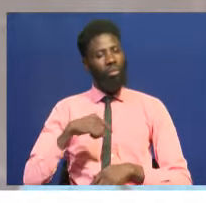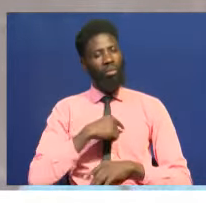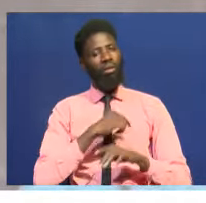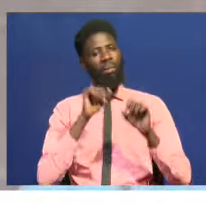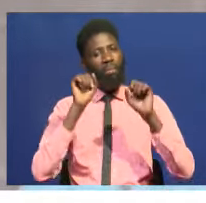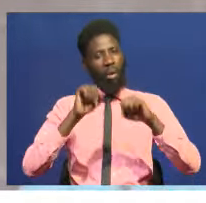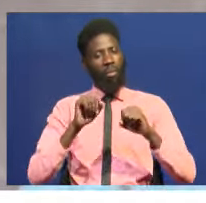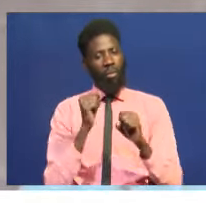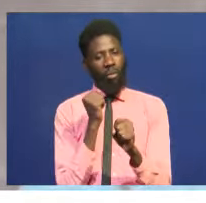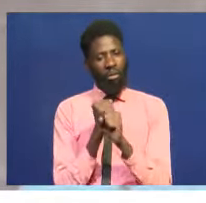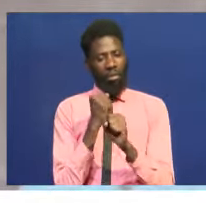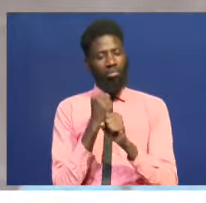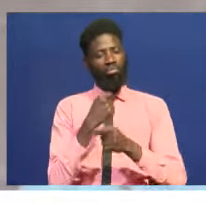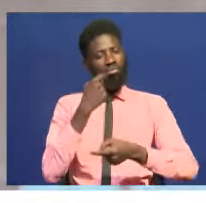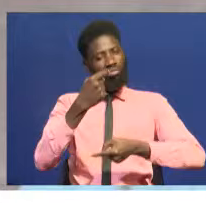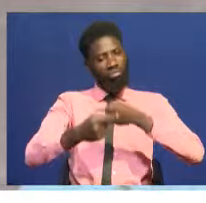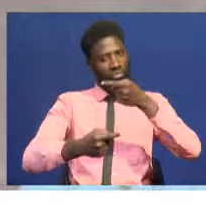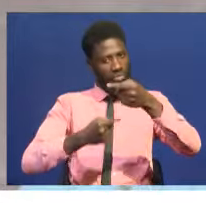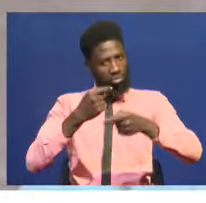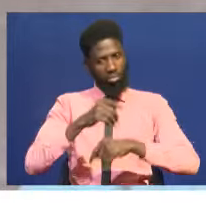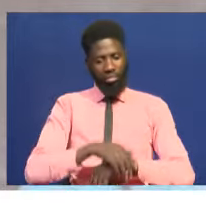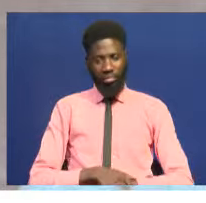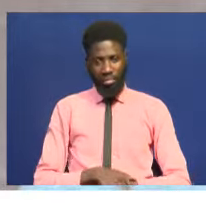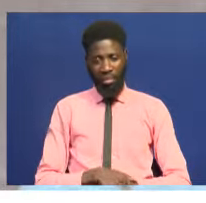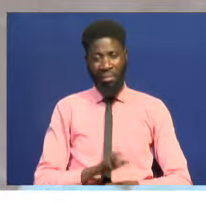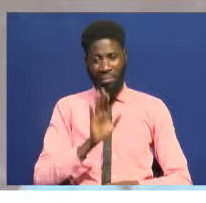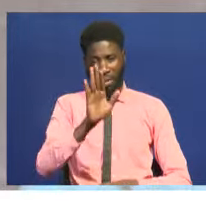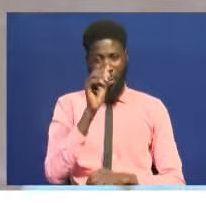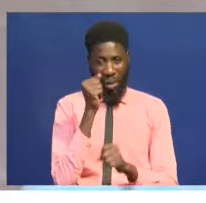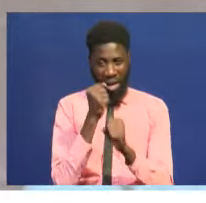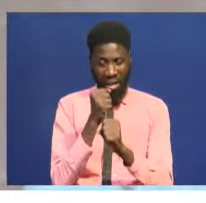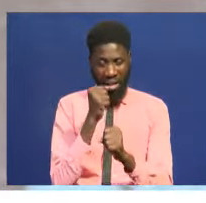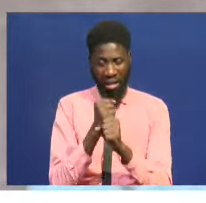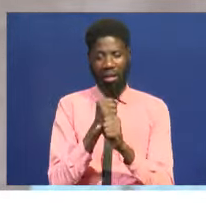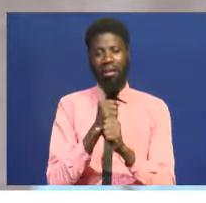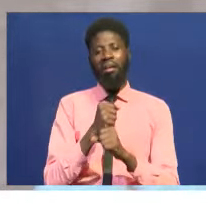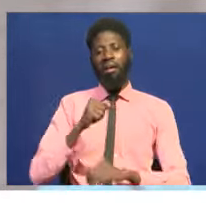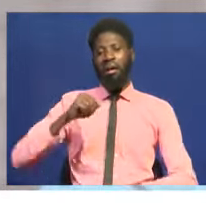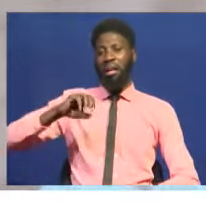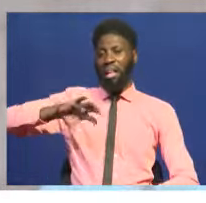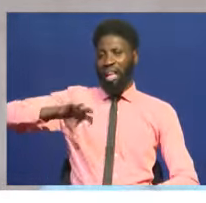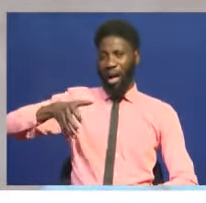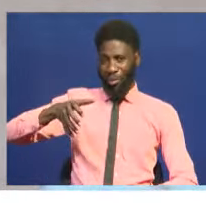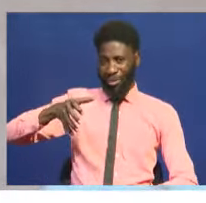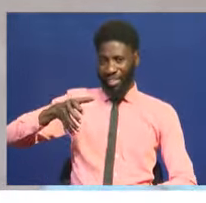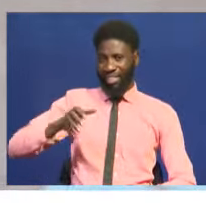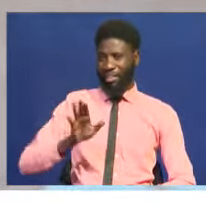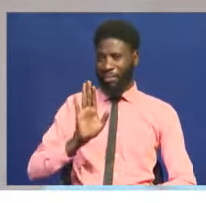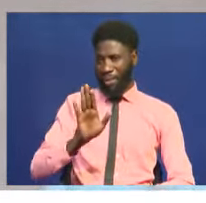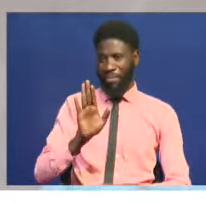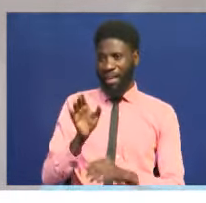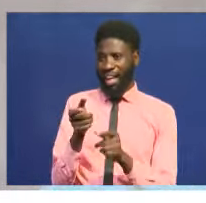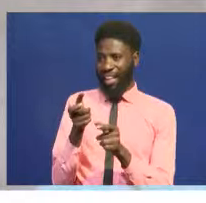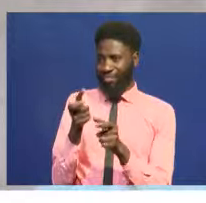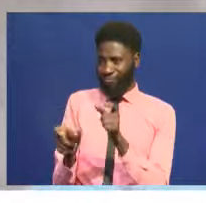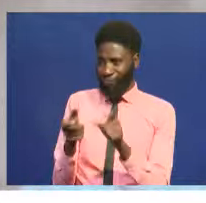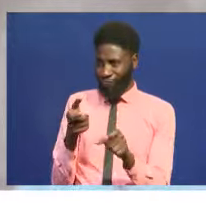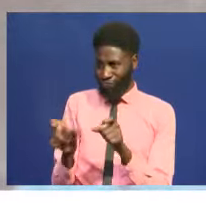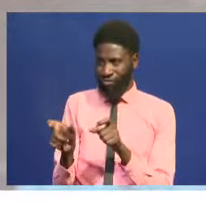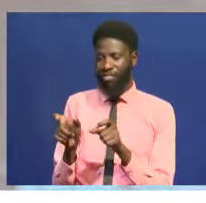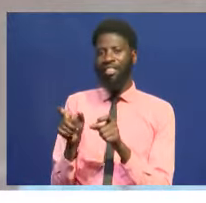kuendesha hiyo kazi. Kazi yenu ya County Aggregation Industrial Park vile vile